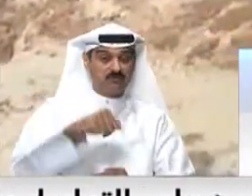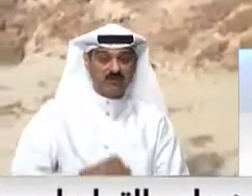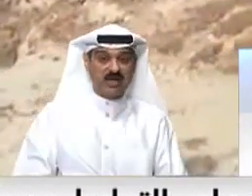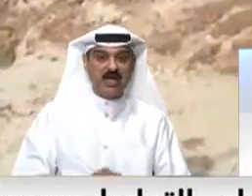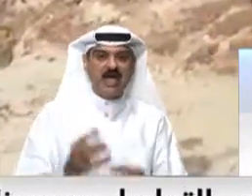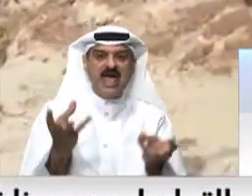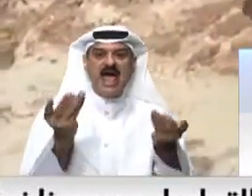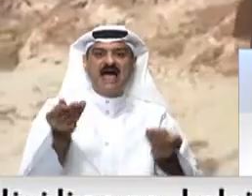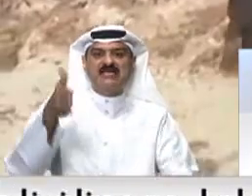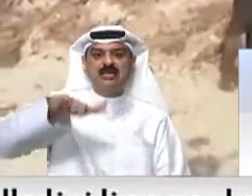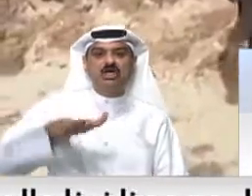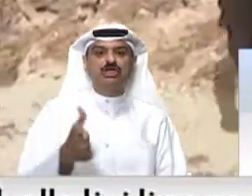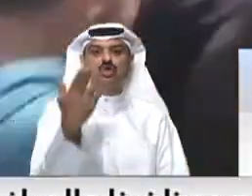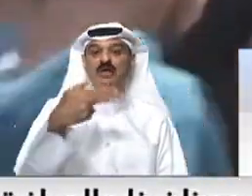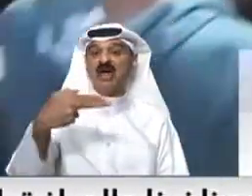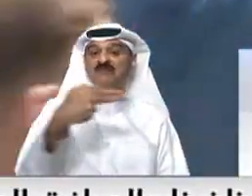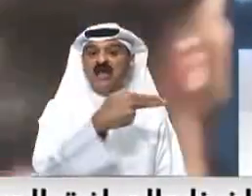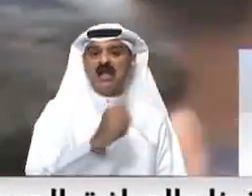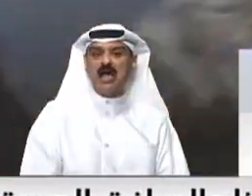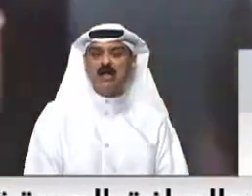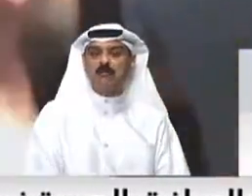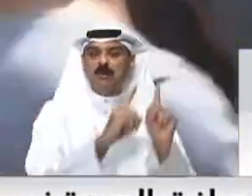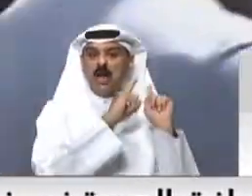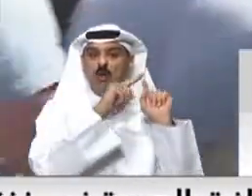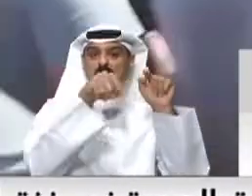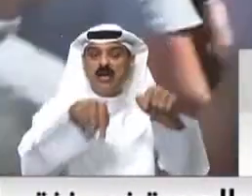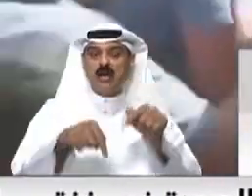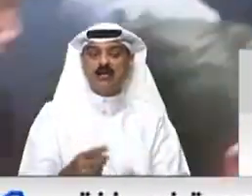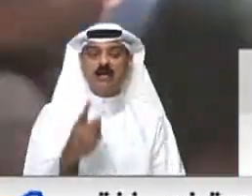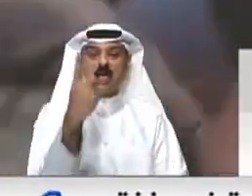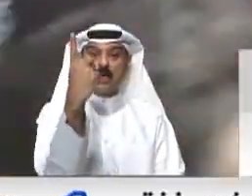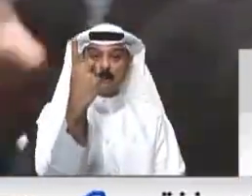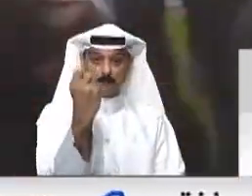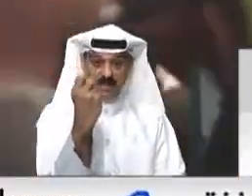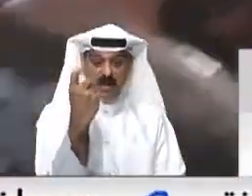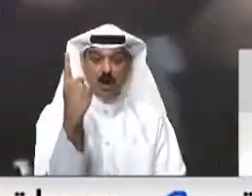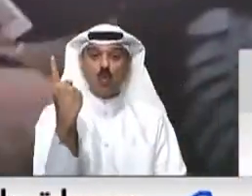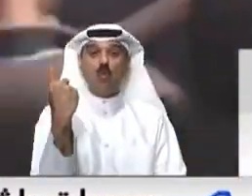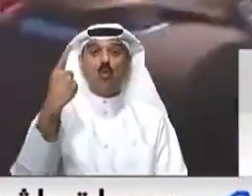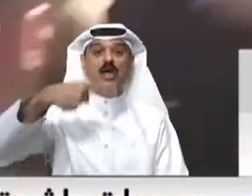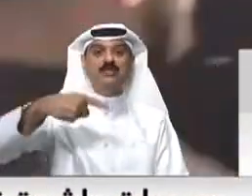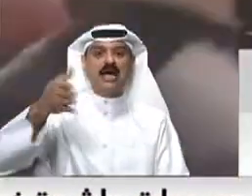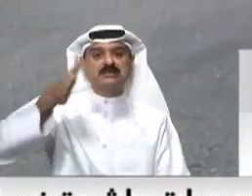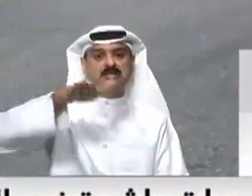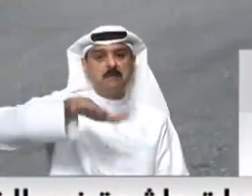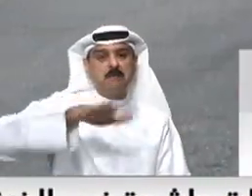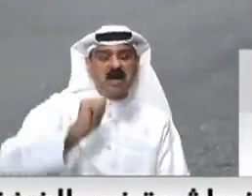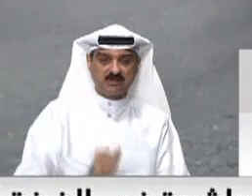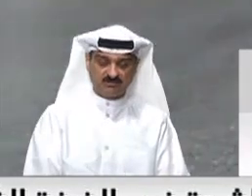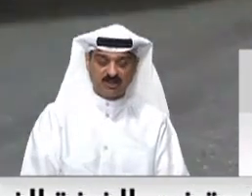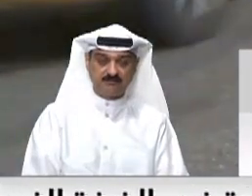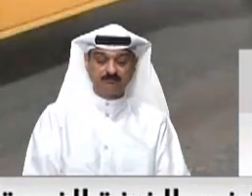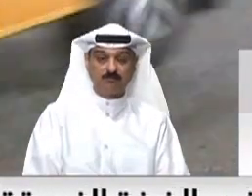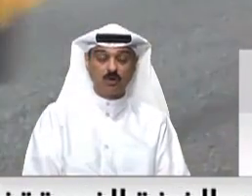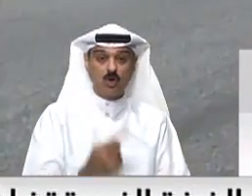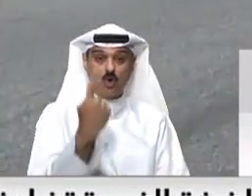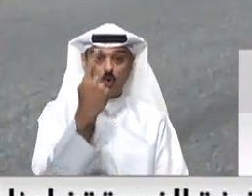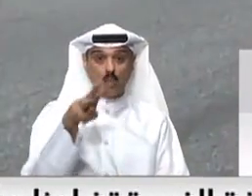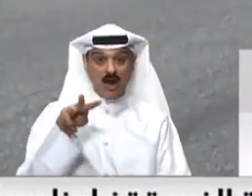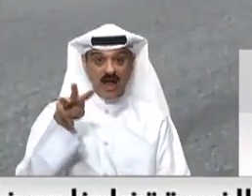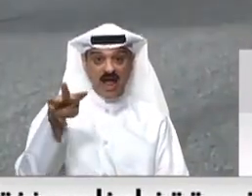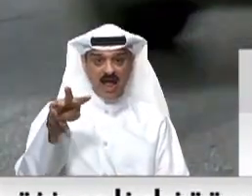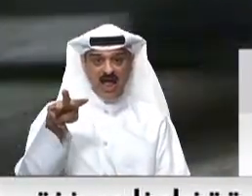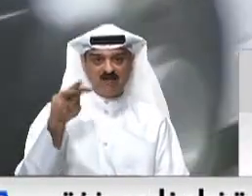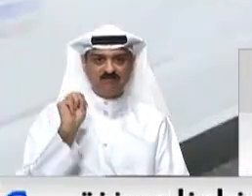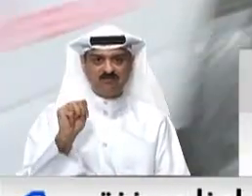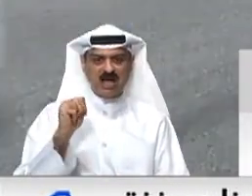الضفة الغربية منذ 7 أكتوبر الجاري إلى 111 شهيدا وأكثر من 1950